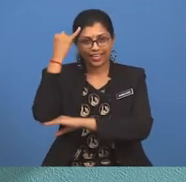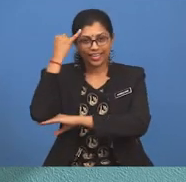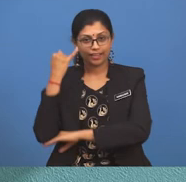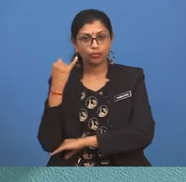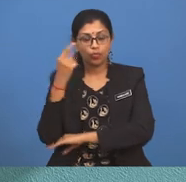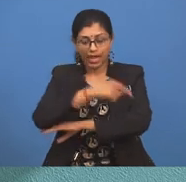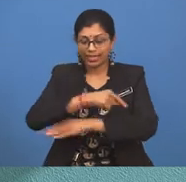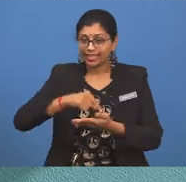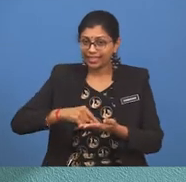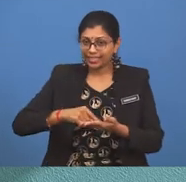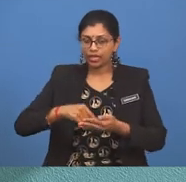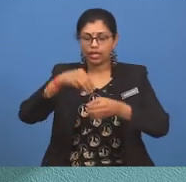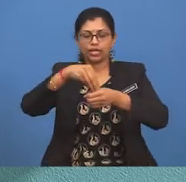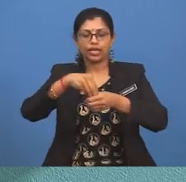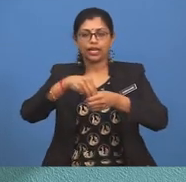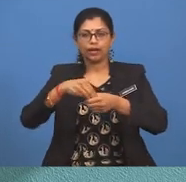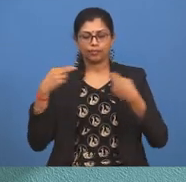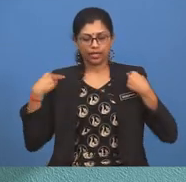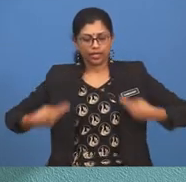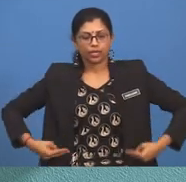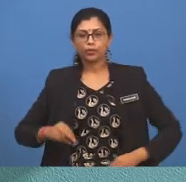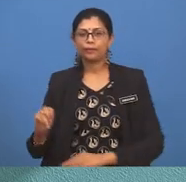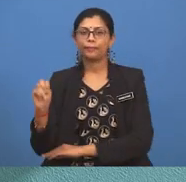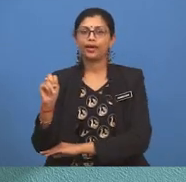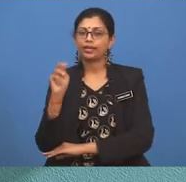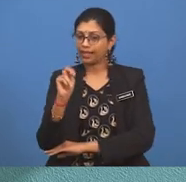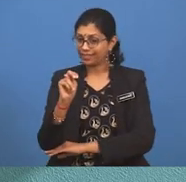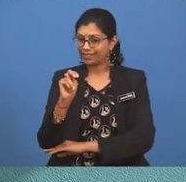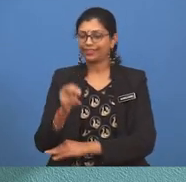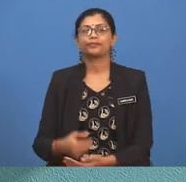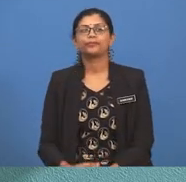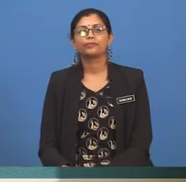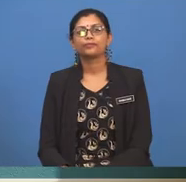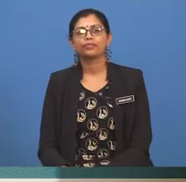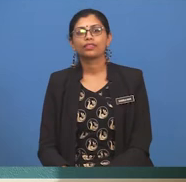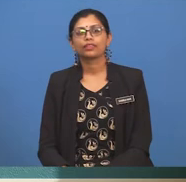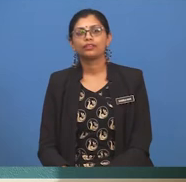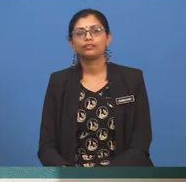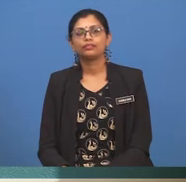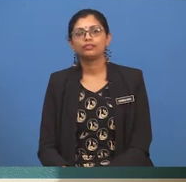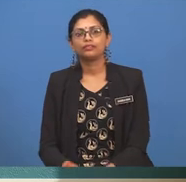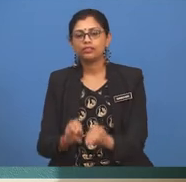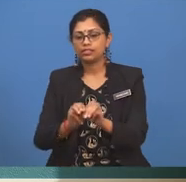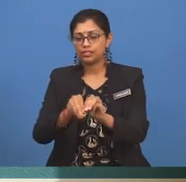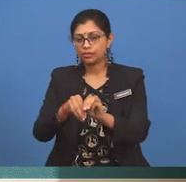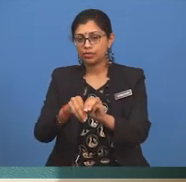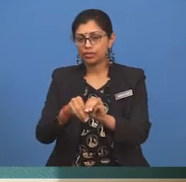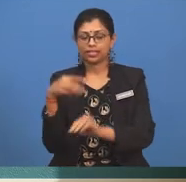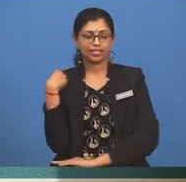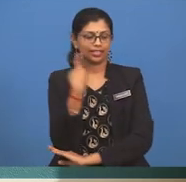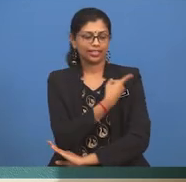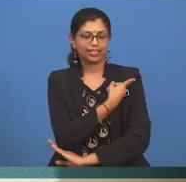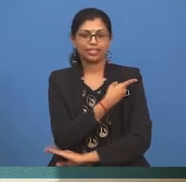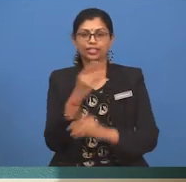ini dalam kehidupan harian murid-murid nanti, okey? Semoga kita berjumpa lagi di